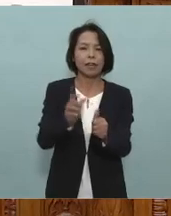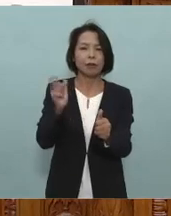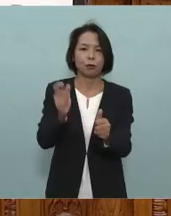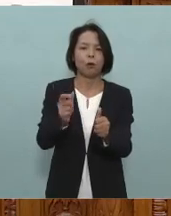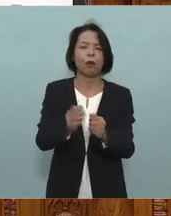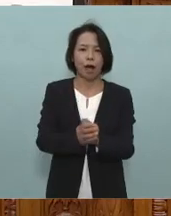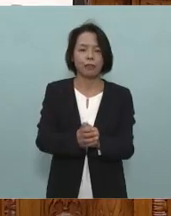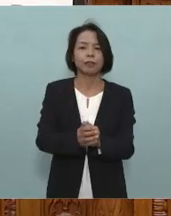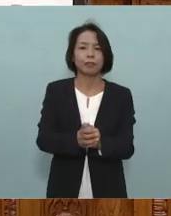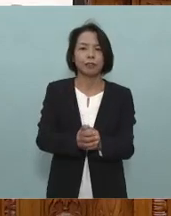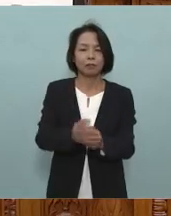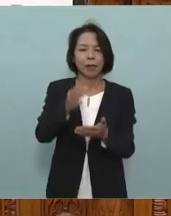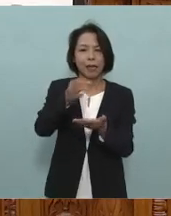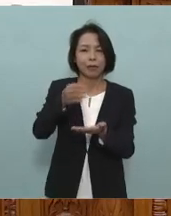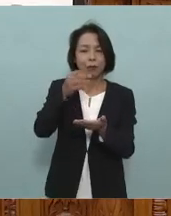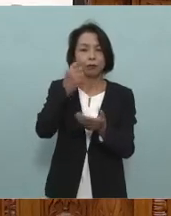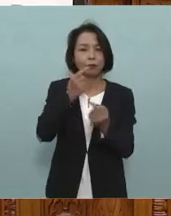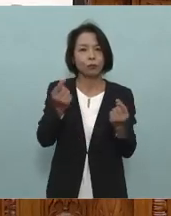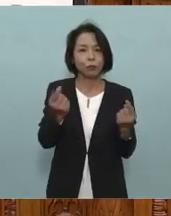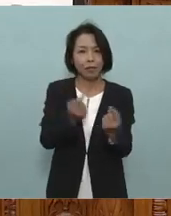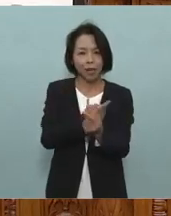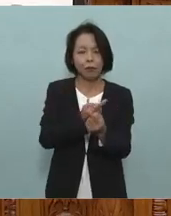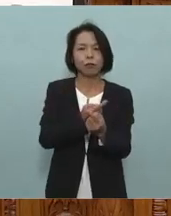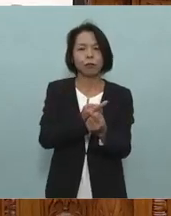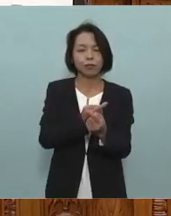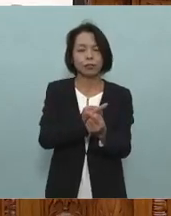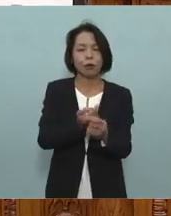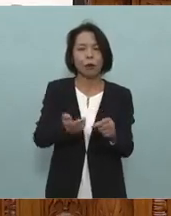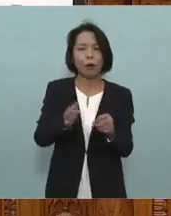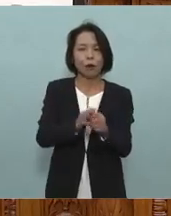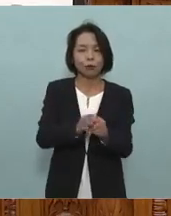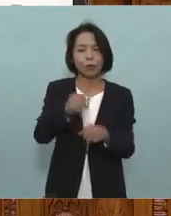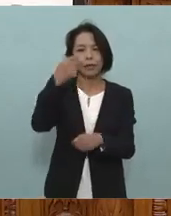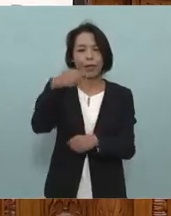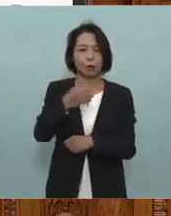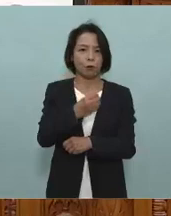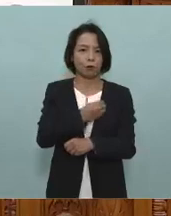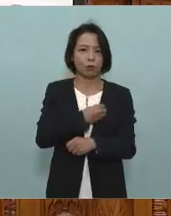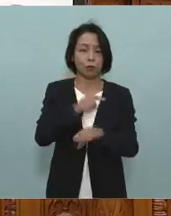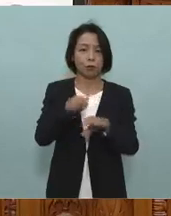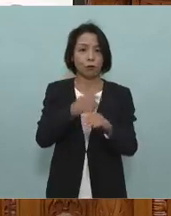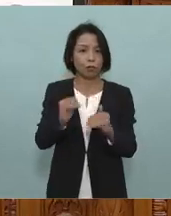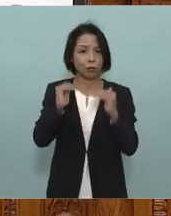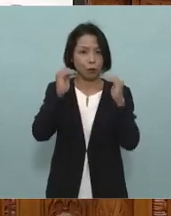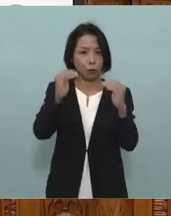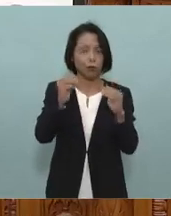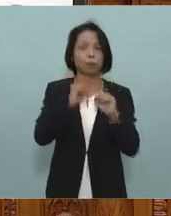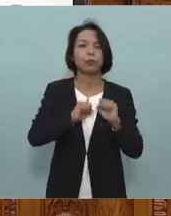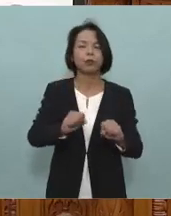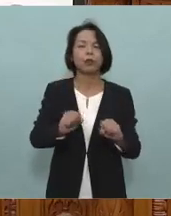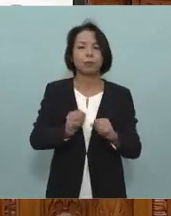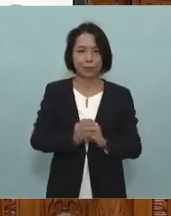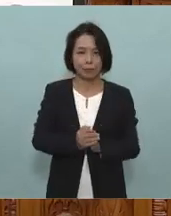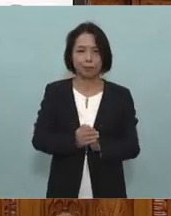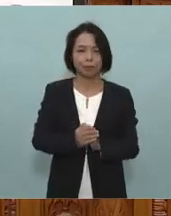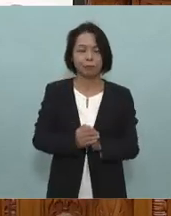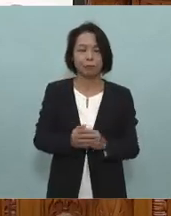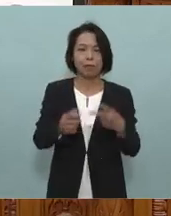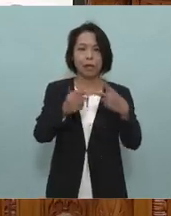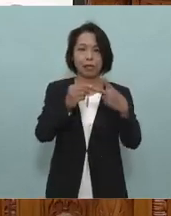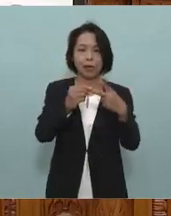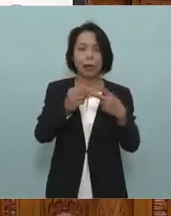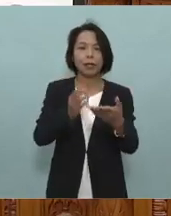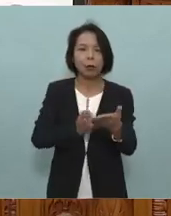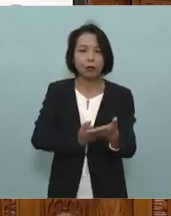見直しを通じた教職員の質の向上にも取り組みますスタートアップについて